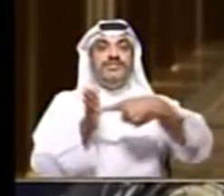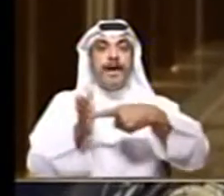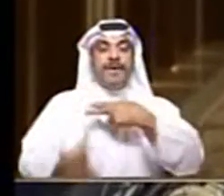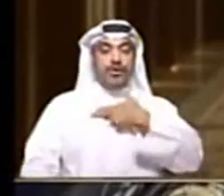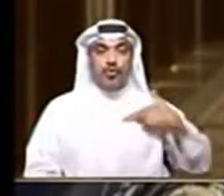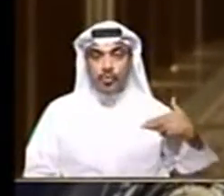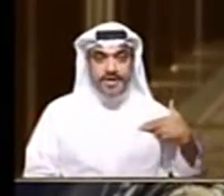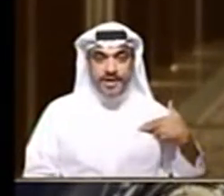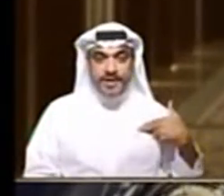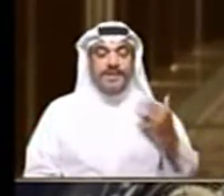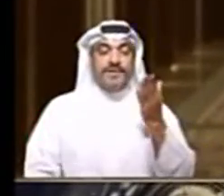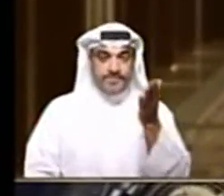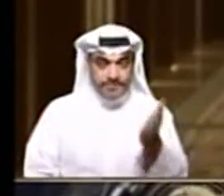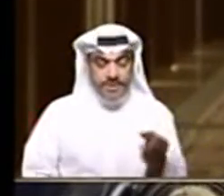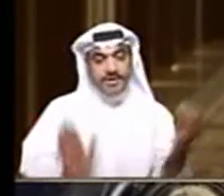الحكومية،